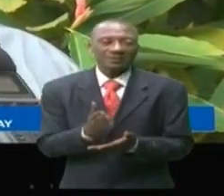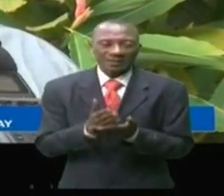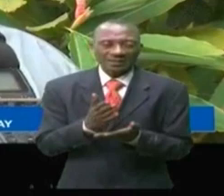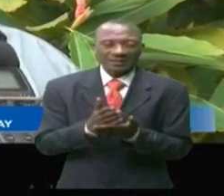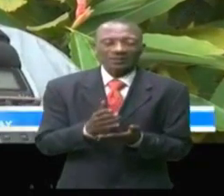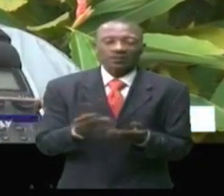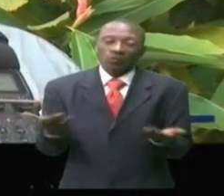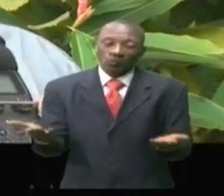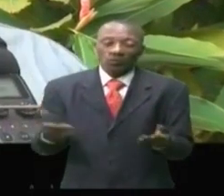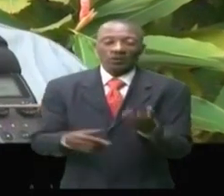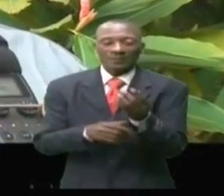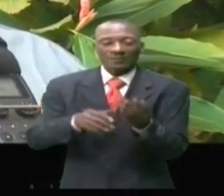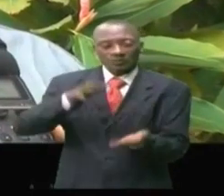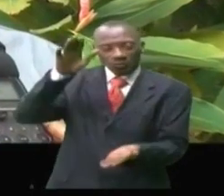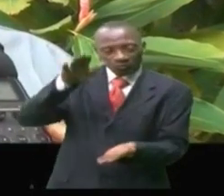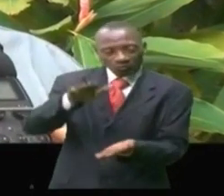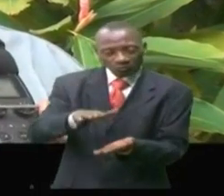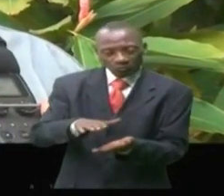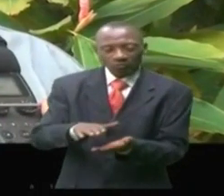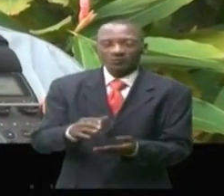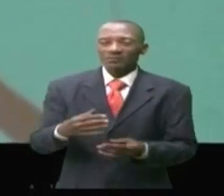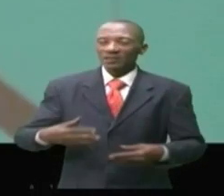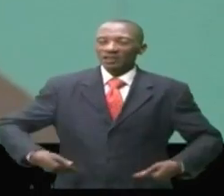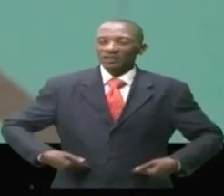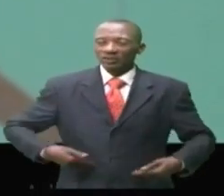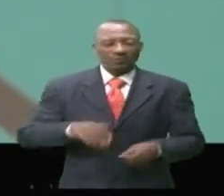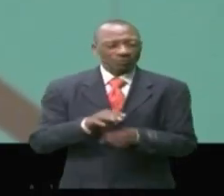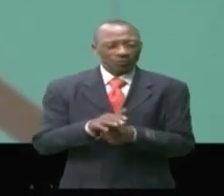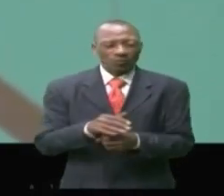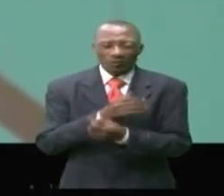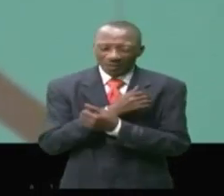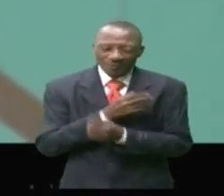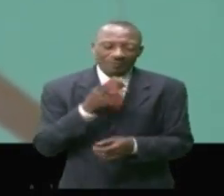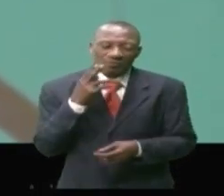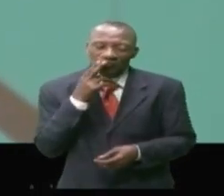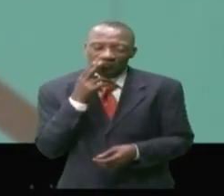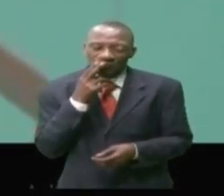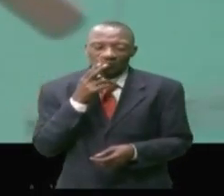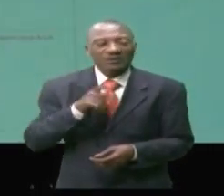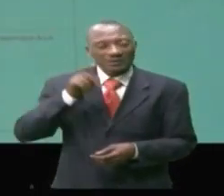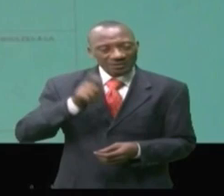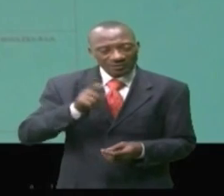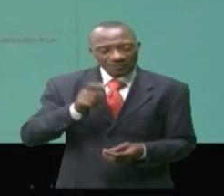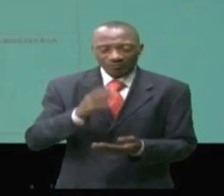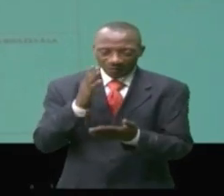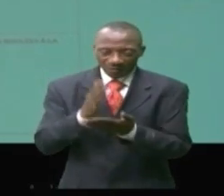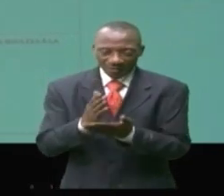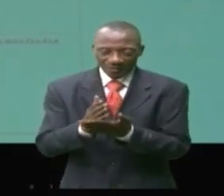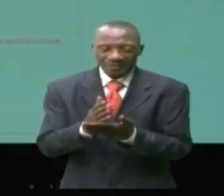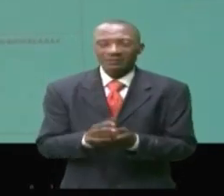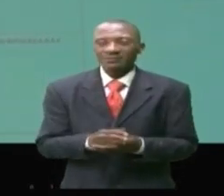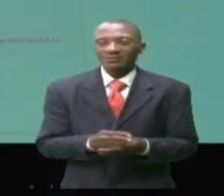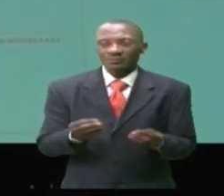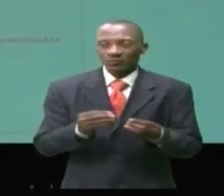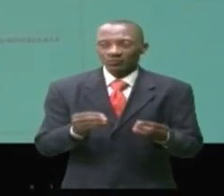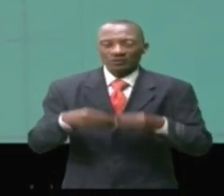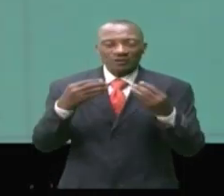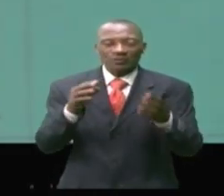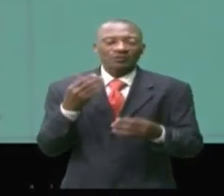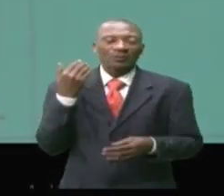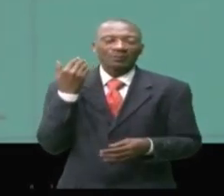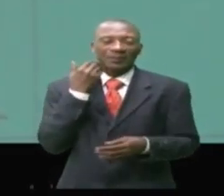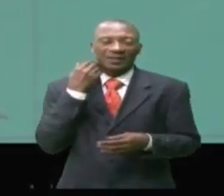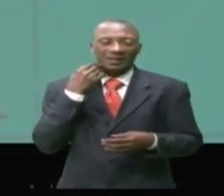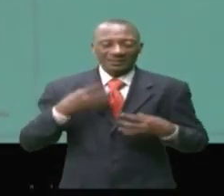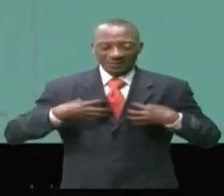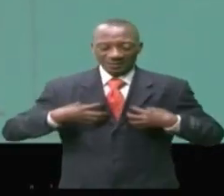l'usage du tabac chez les jeunes adolescents. Les tabacs et ses dérivés tels que la chicha, les chicata, la pipe